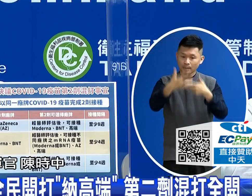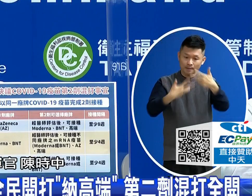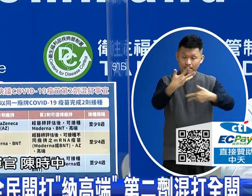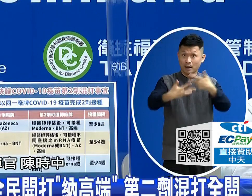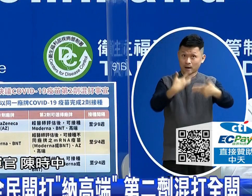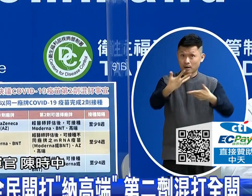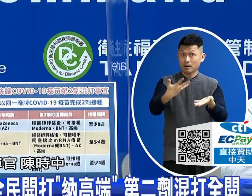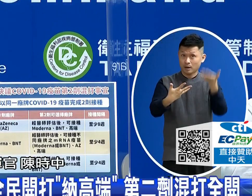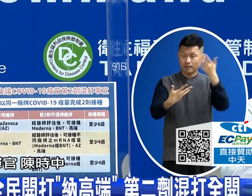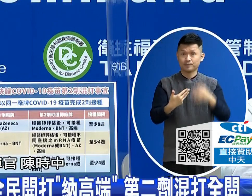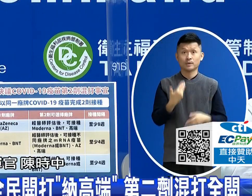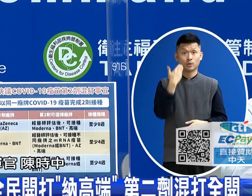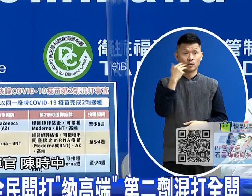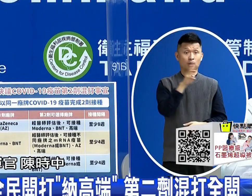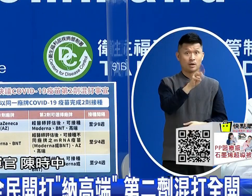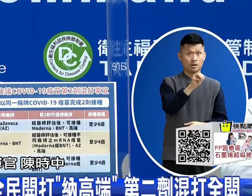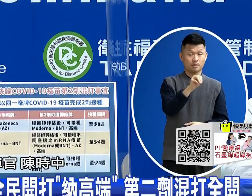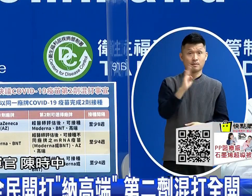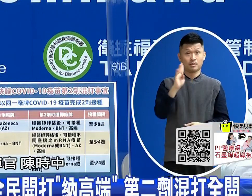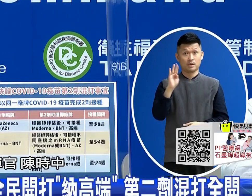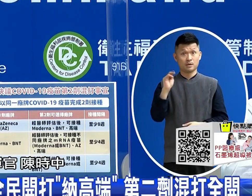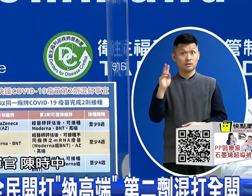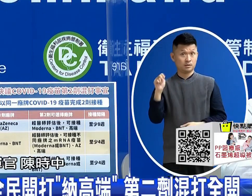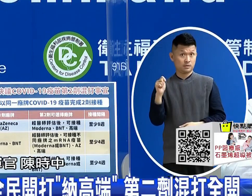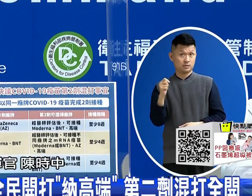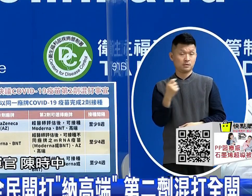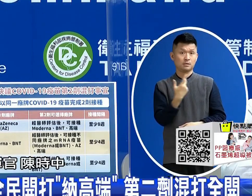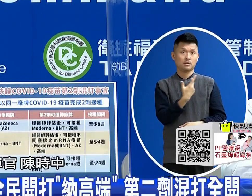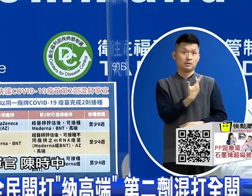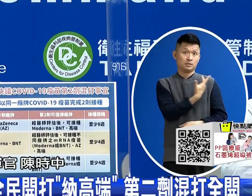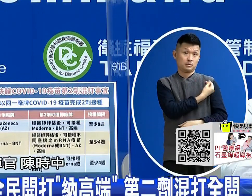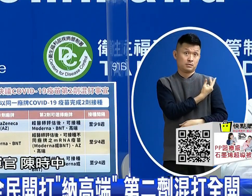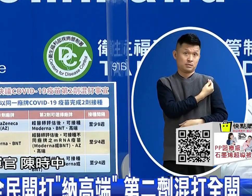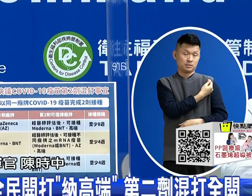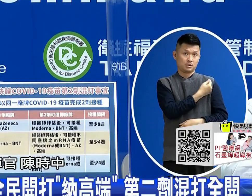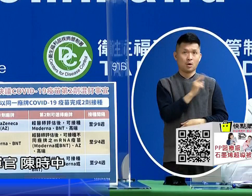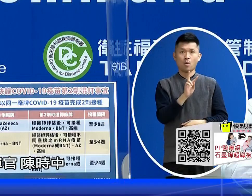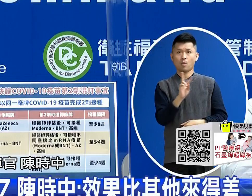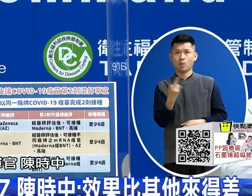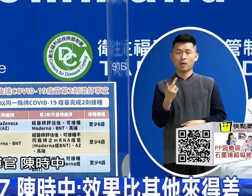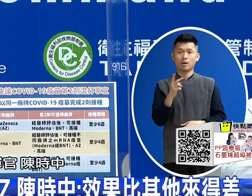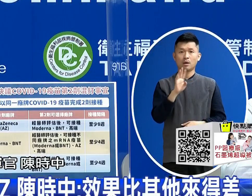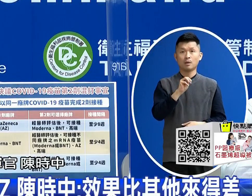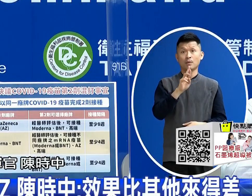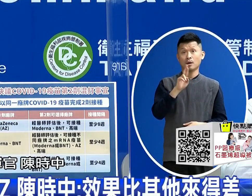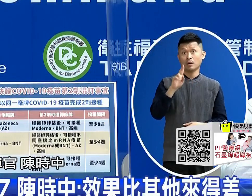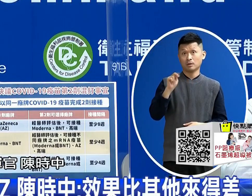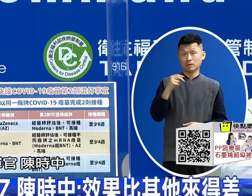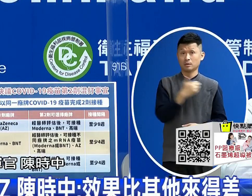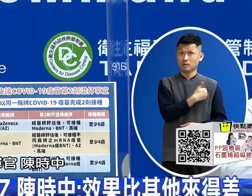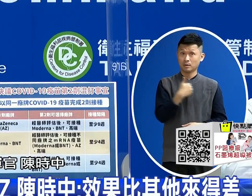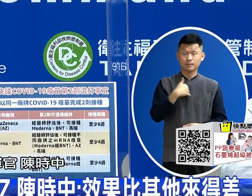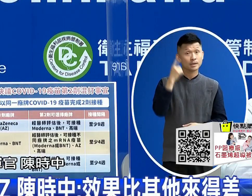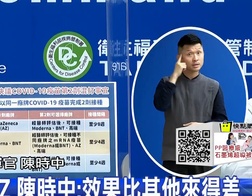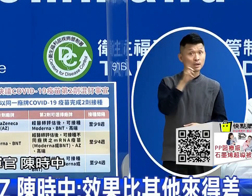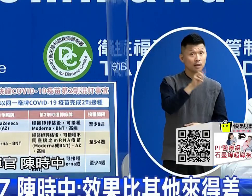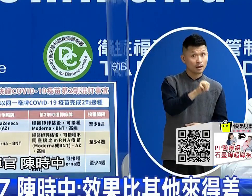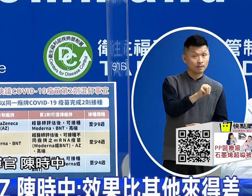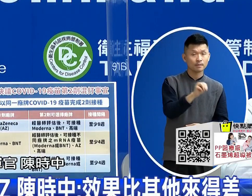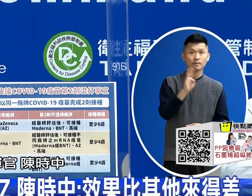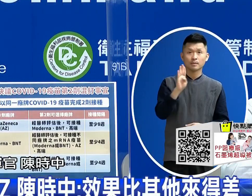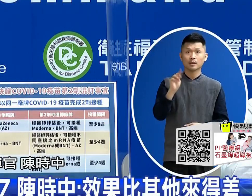纳或 BNT 哈，它可以接种不同厂牌的 mRNA， 换句话说，这个打莫德纳或打